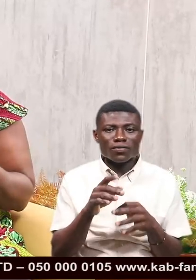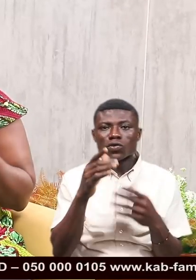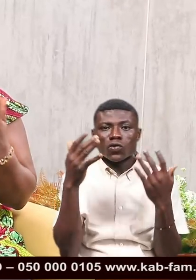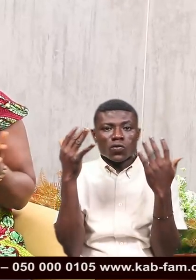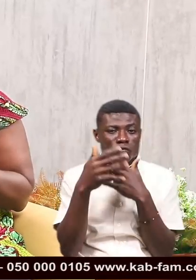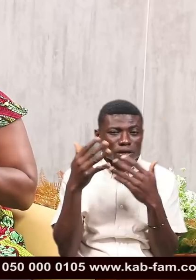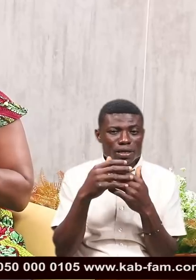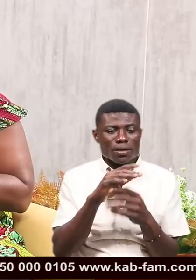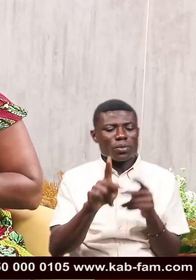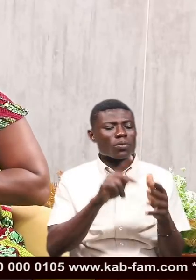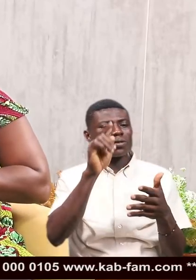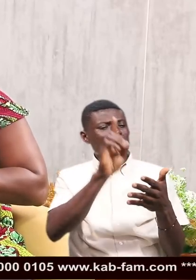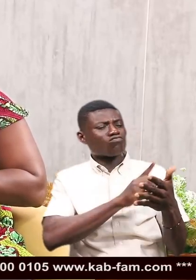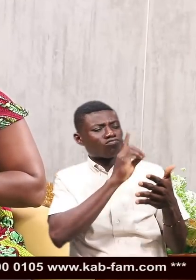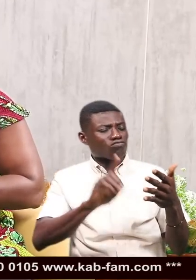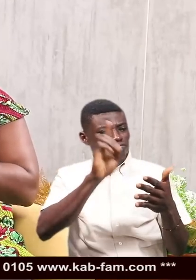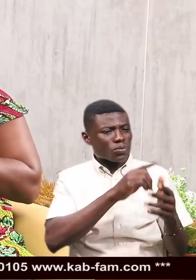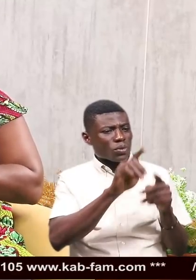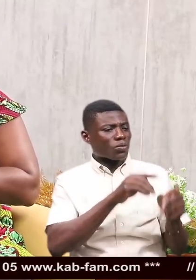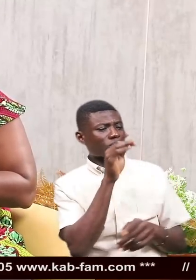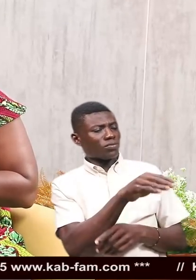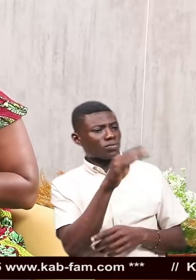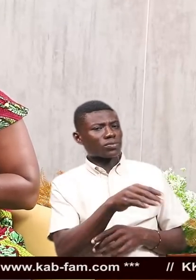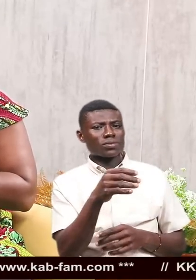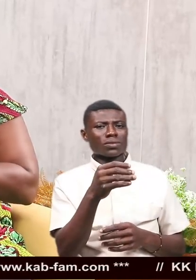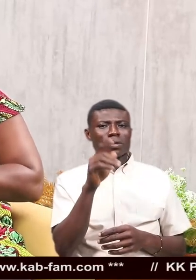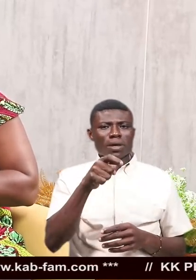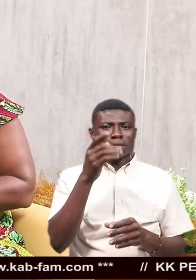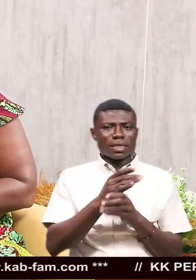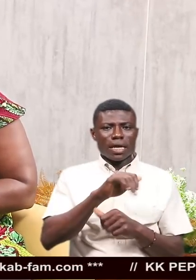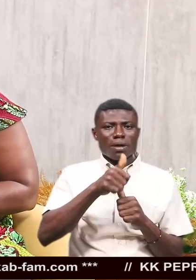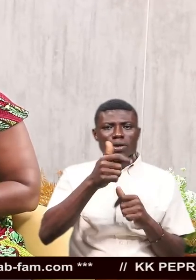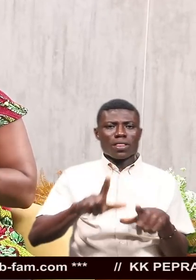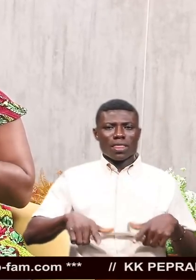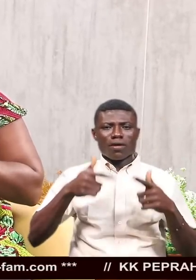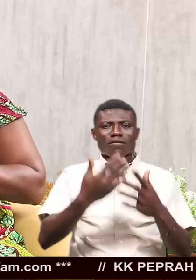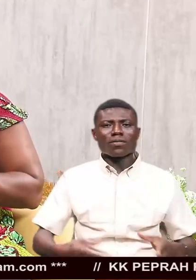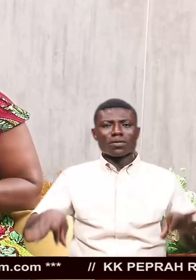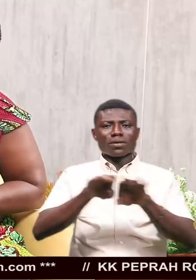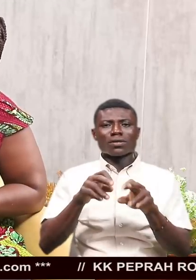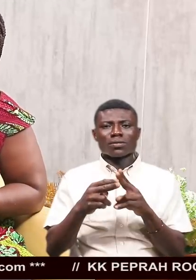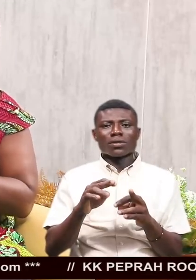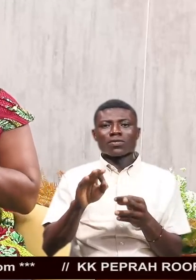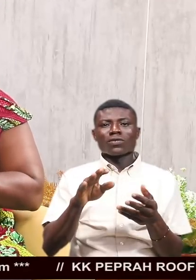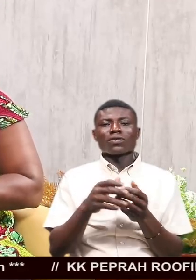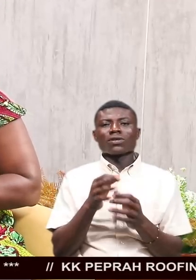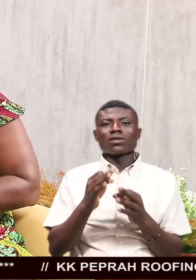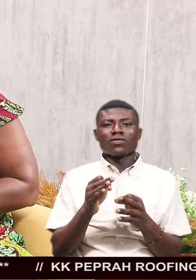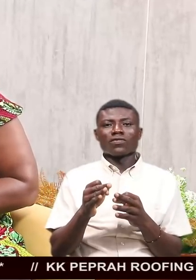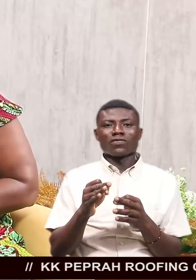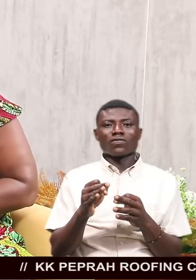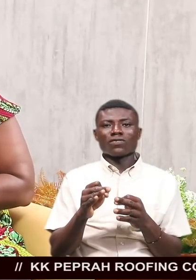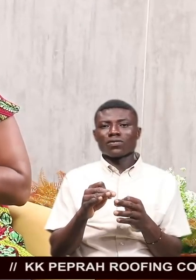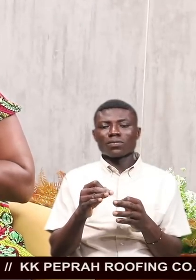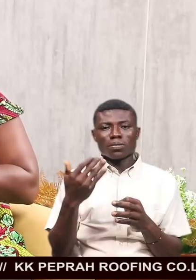usuro stigma na e wo ho na ma wo nkwa ho enhia wo na mo mo wo akire na mo nware ye